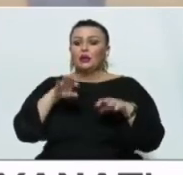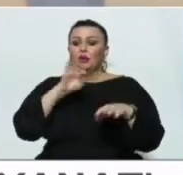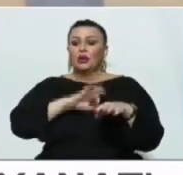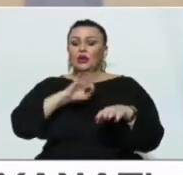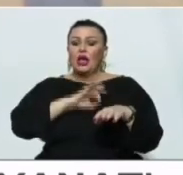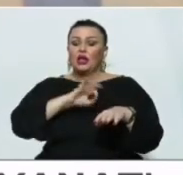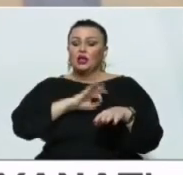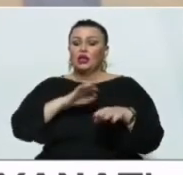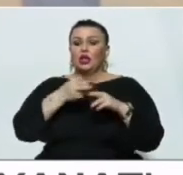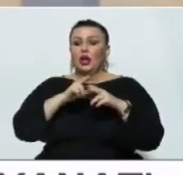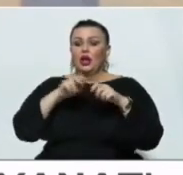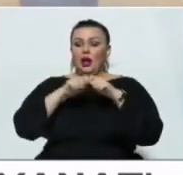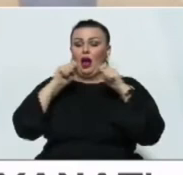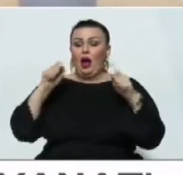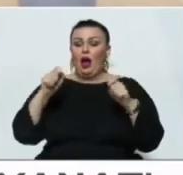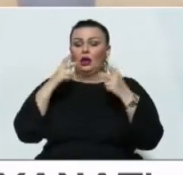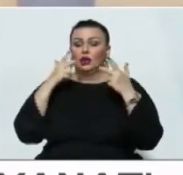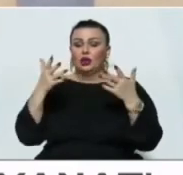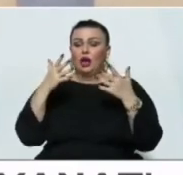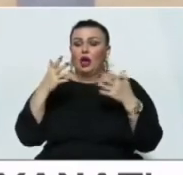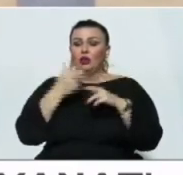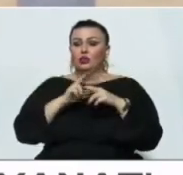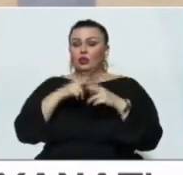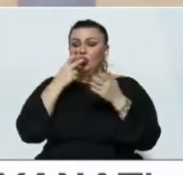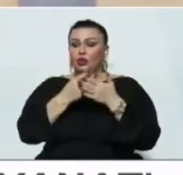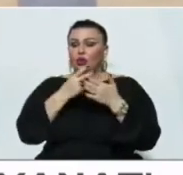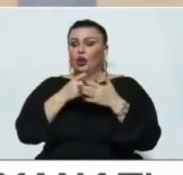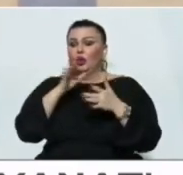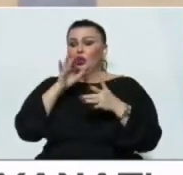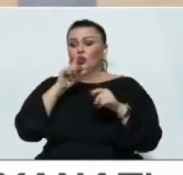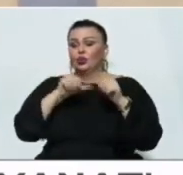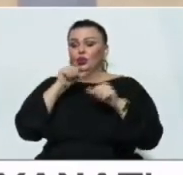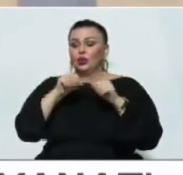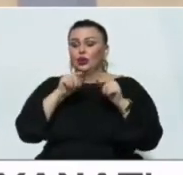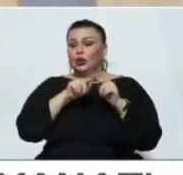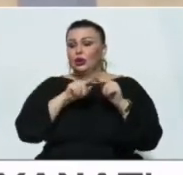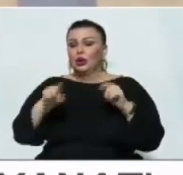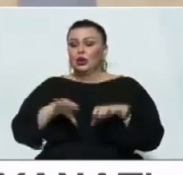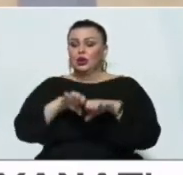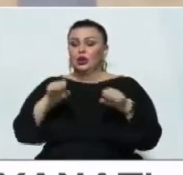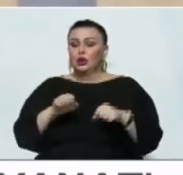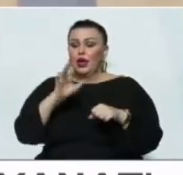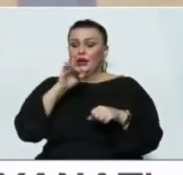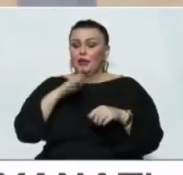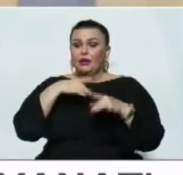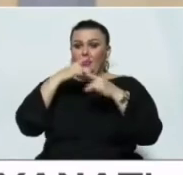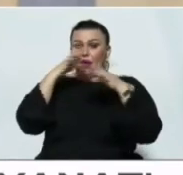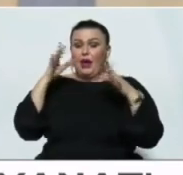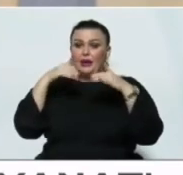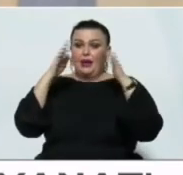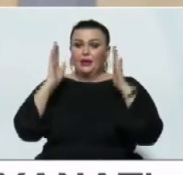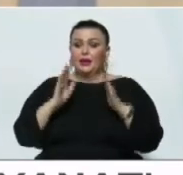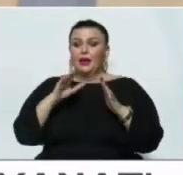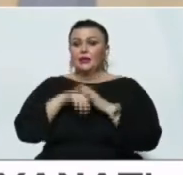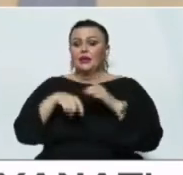nəticələri də açıq aydın onu göstərir ki, bütün bu uzun illər boyu işğal zamanı bizim mədəniyyət